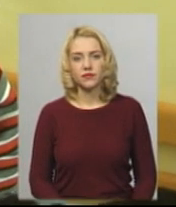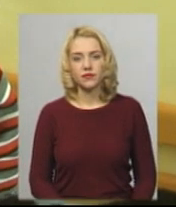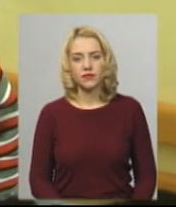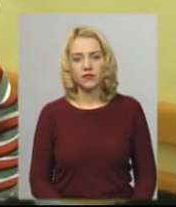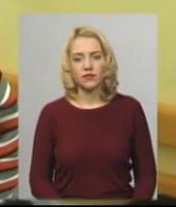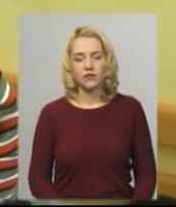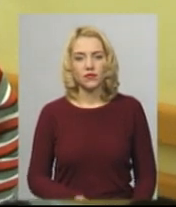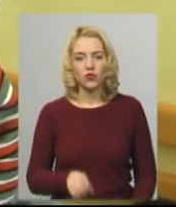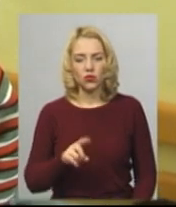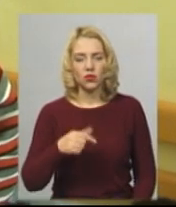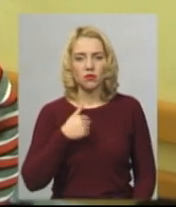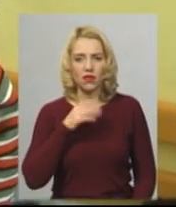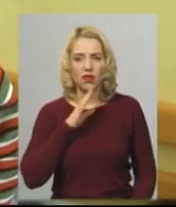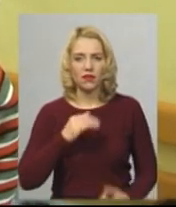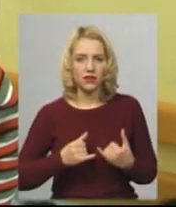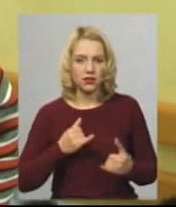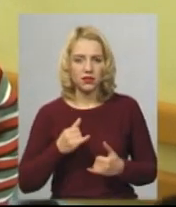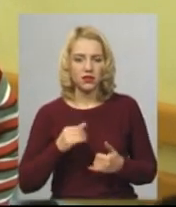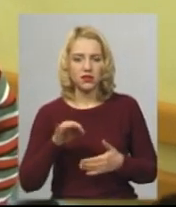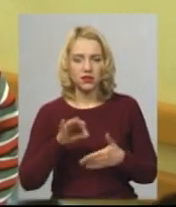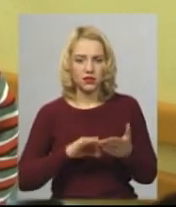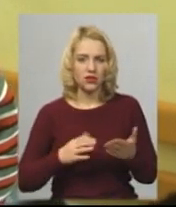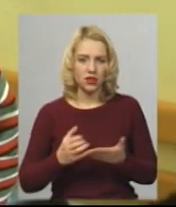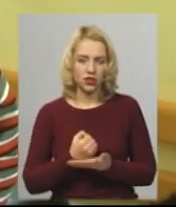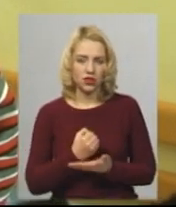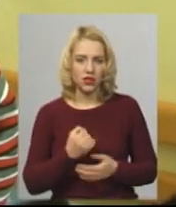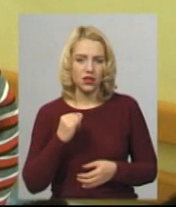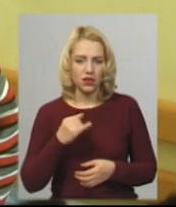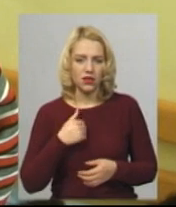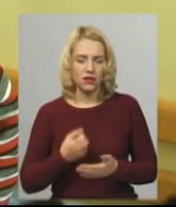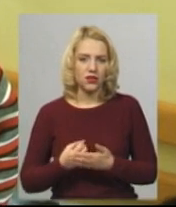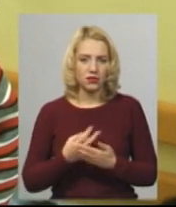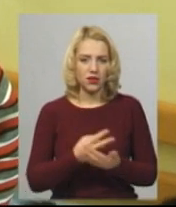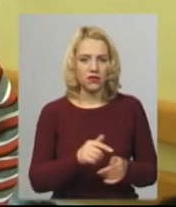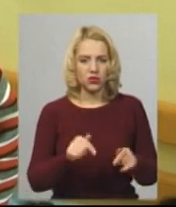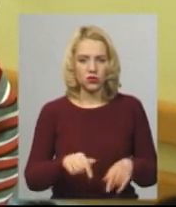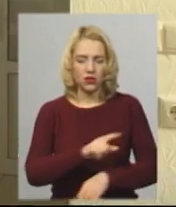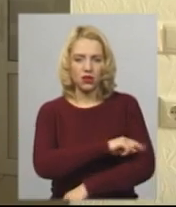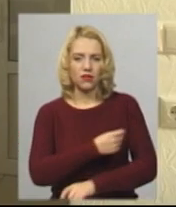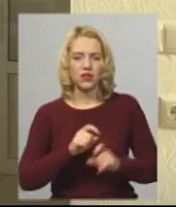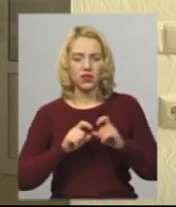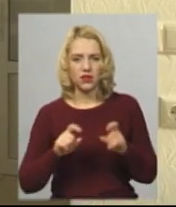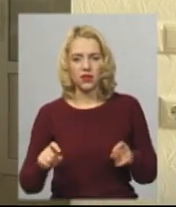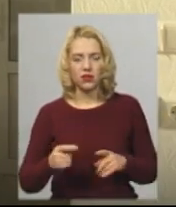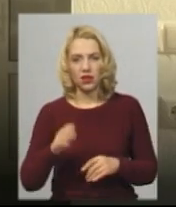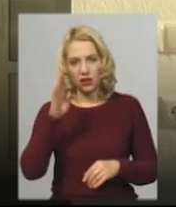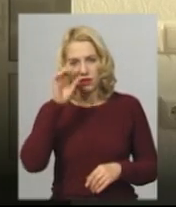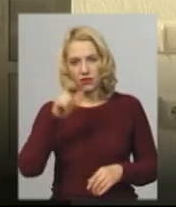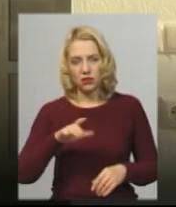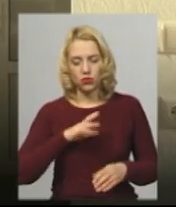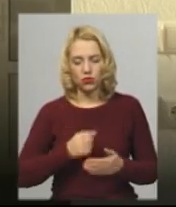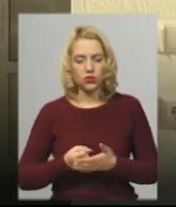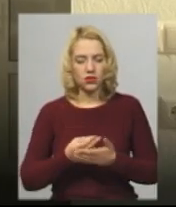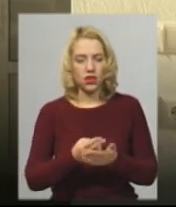Тоді мене невістка сама знайшла і відправилася до лікарні. Він був доставлений на